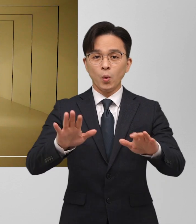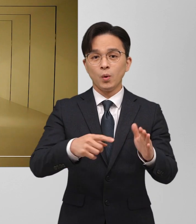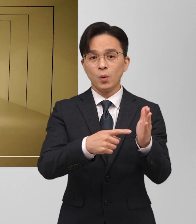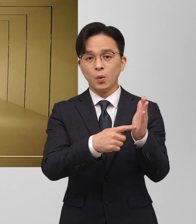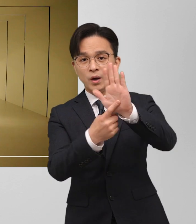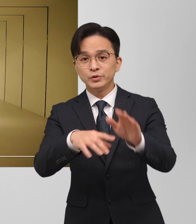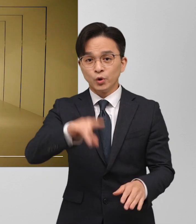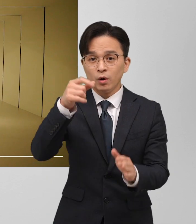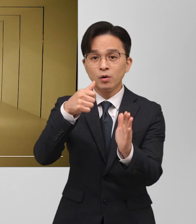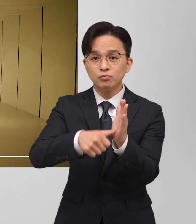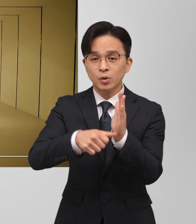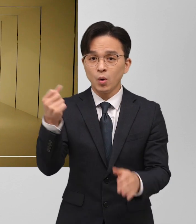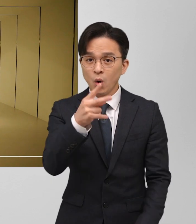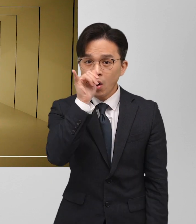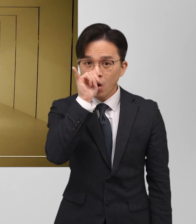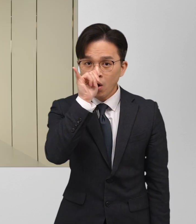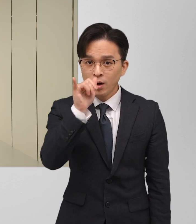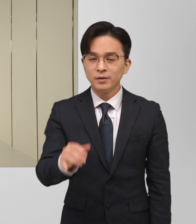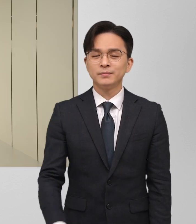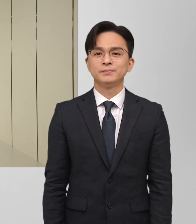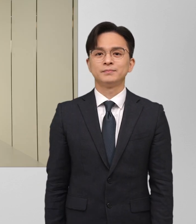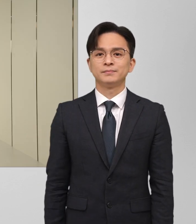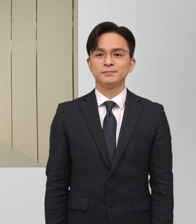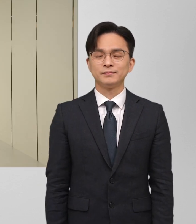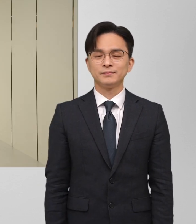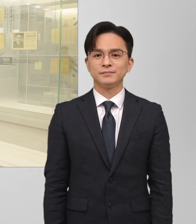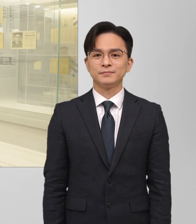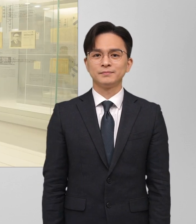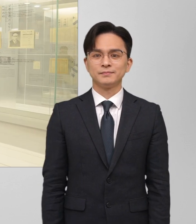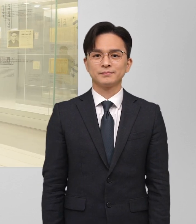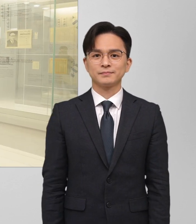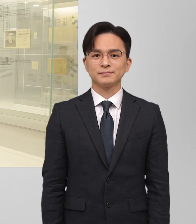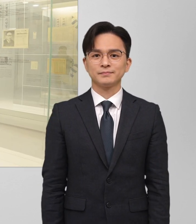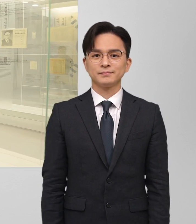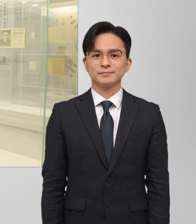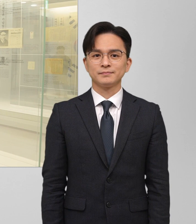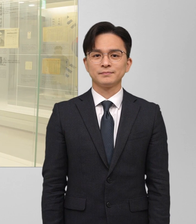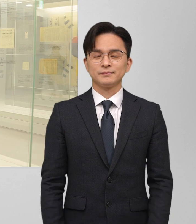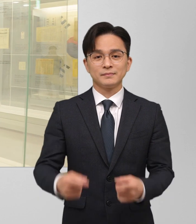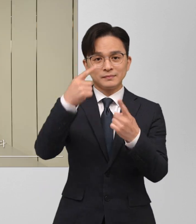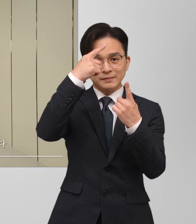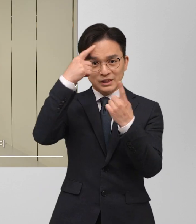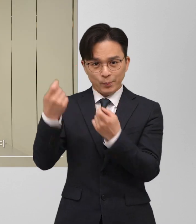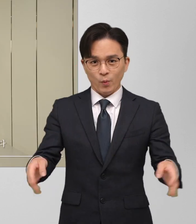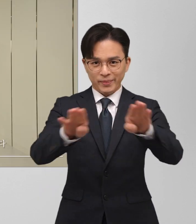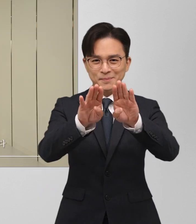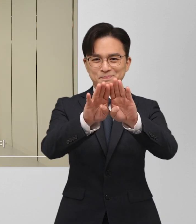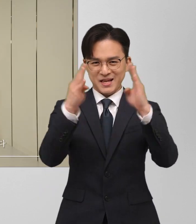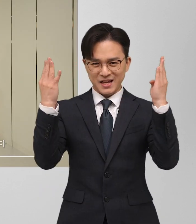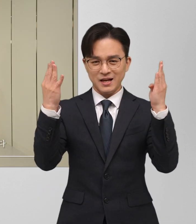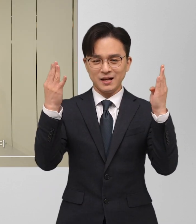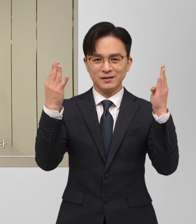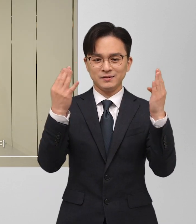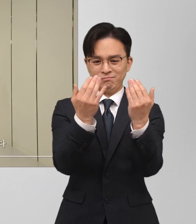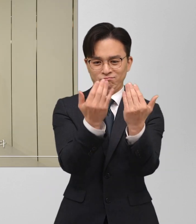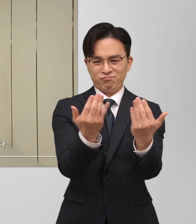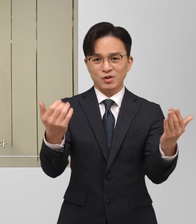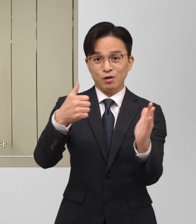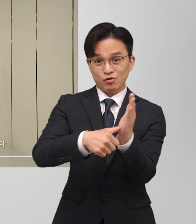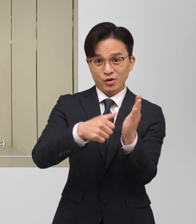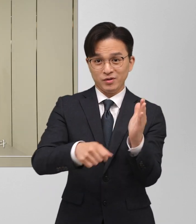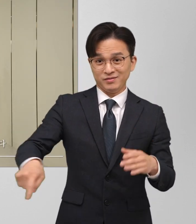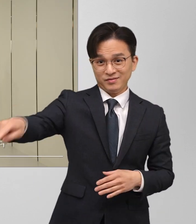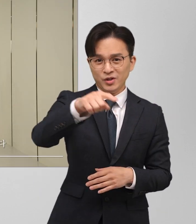저희가 방금 한국 통사를 봤잖아요. 그건 말고도 처음 공개되는 유물이 있을까요? 저희 기념관의